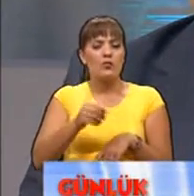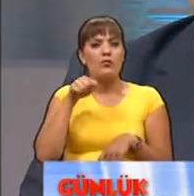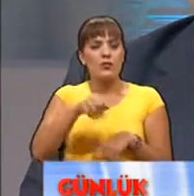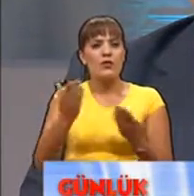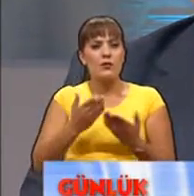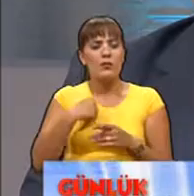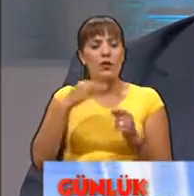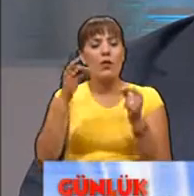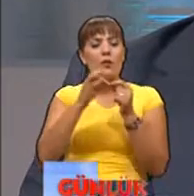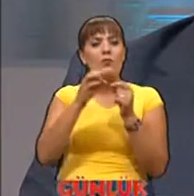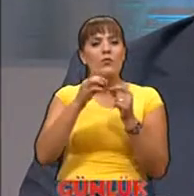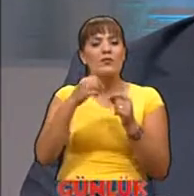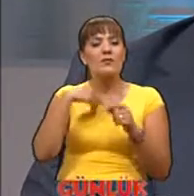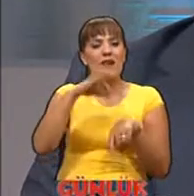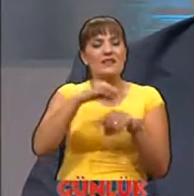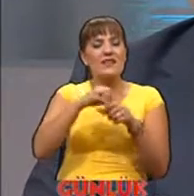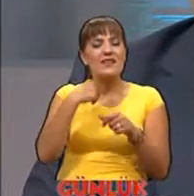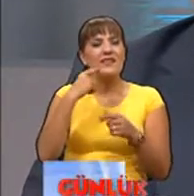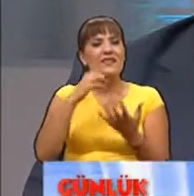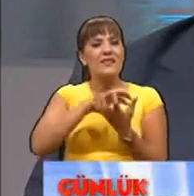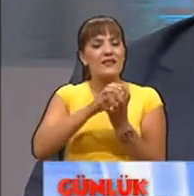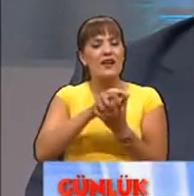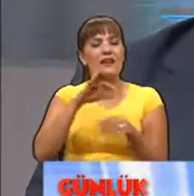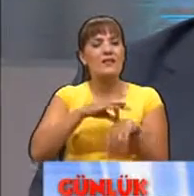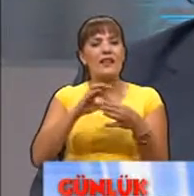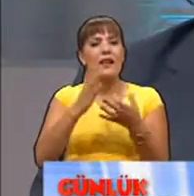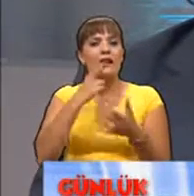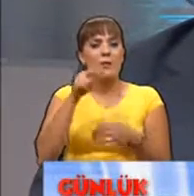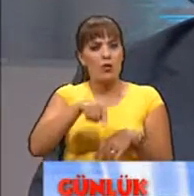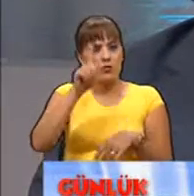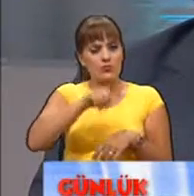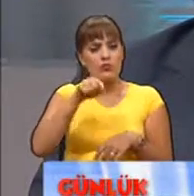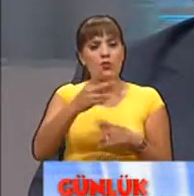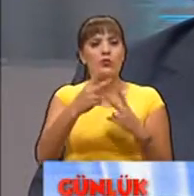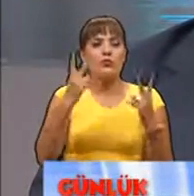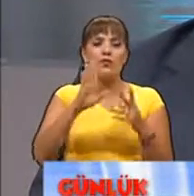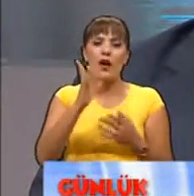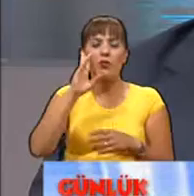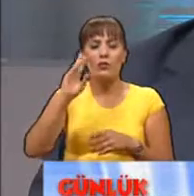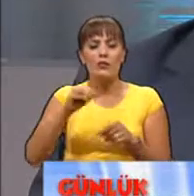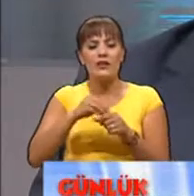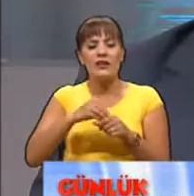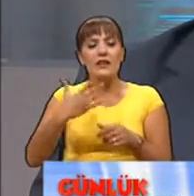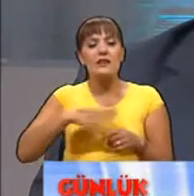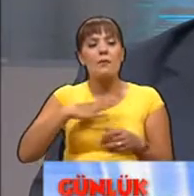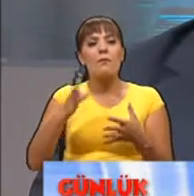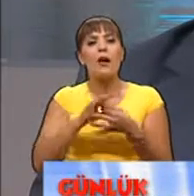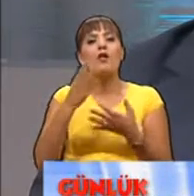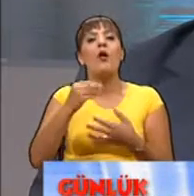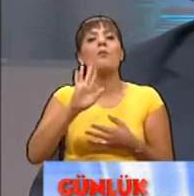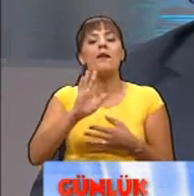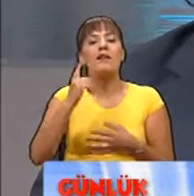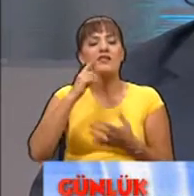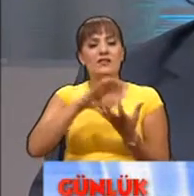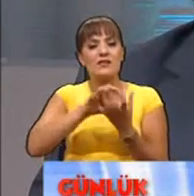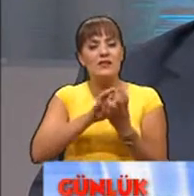Burada tabii bruxizmi tam açıklamak gerekiyor. Nedir? Buyurun. Gündüz veya uyku halinde istemsiz olarak dişleri